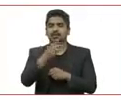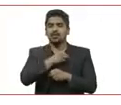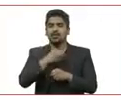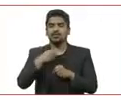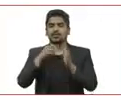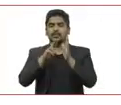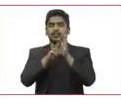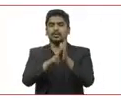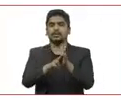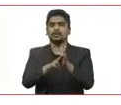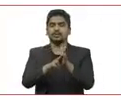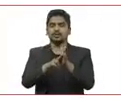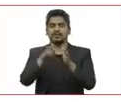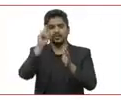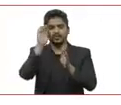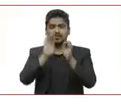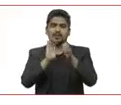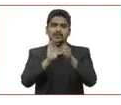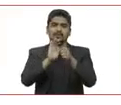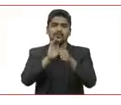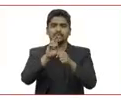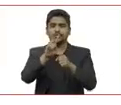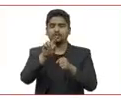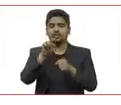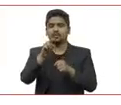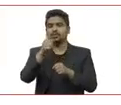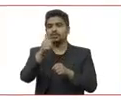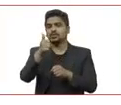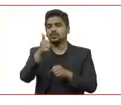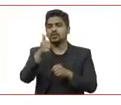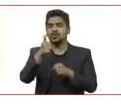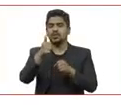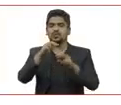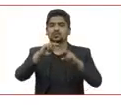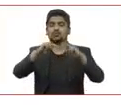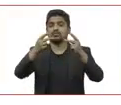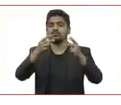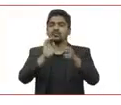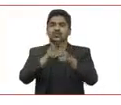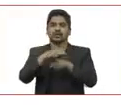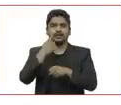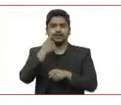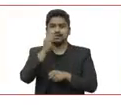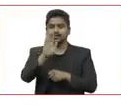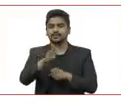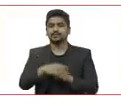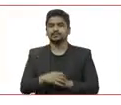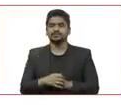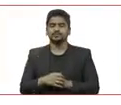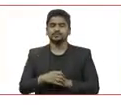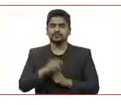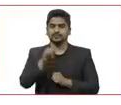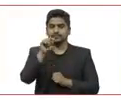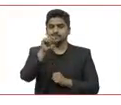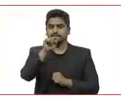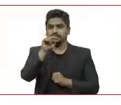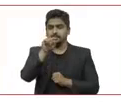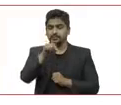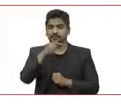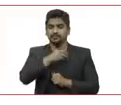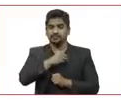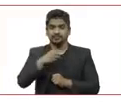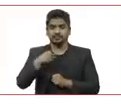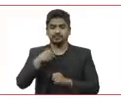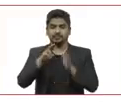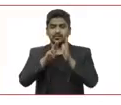अस्पतालमा भर्ना हुने सम्भावना झन्डै 2.6 गुणा बढी हुने देखिन्छ। र यो